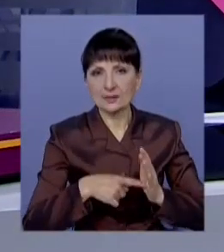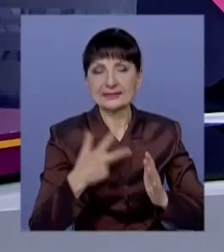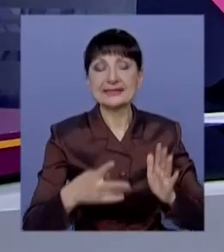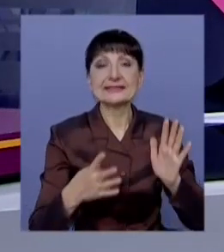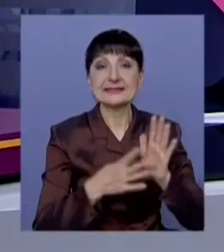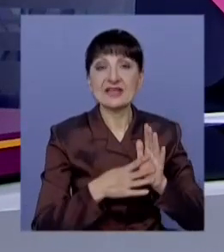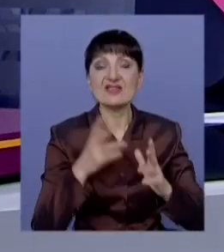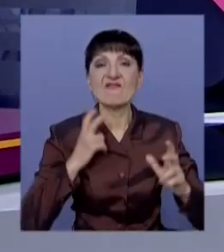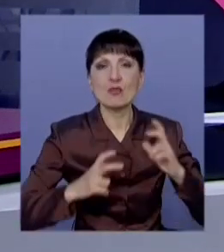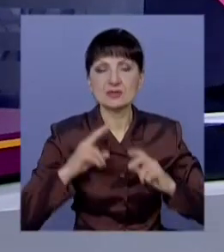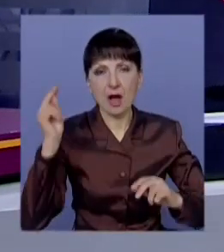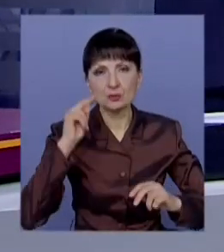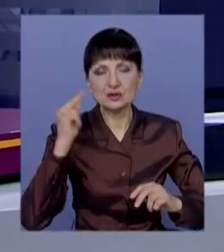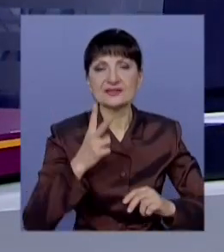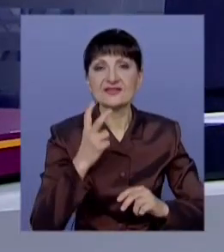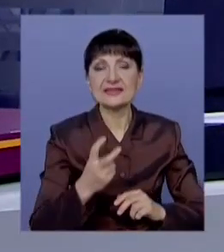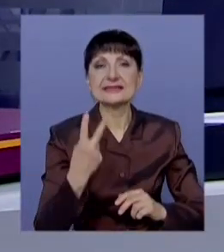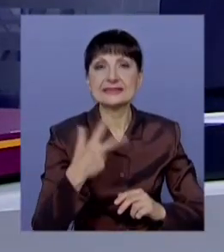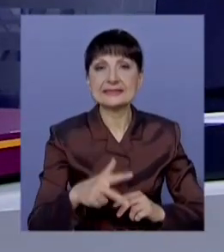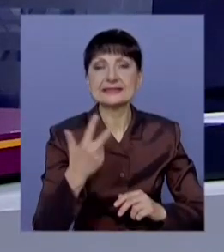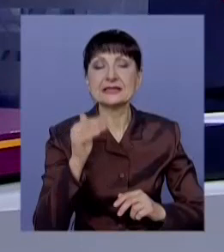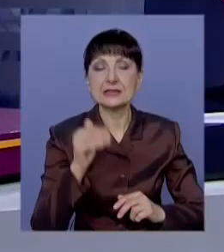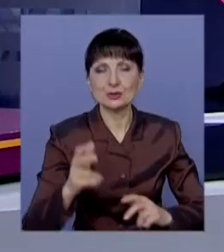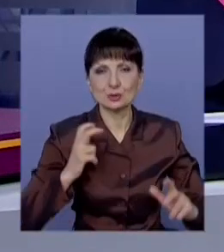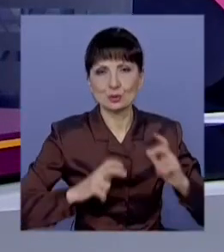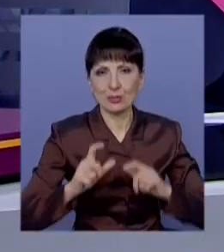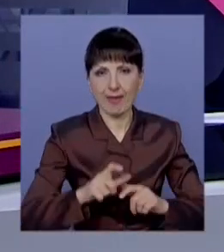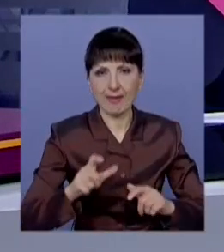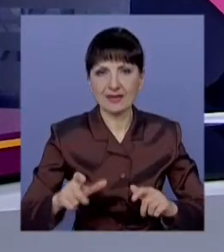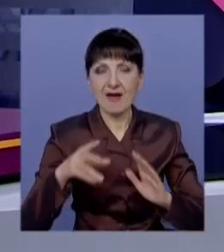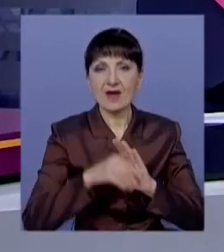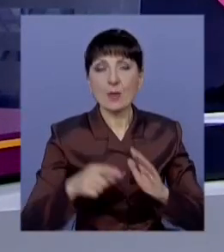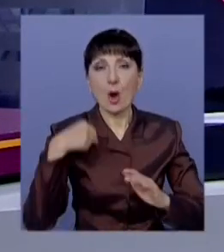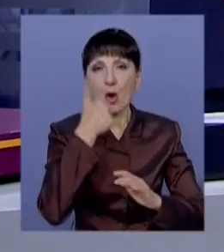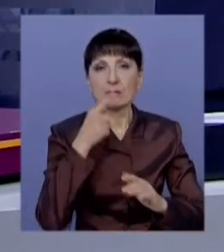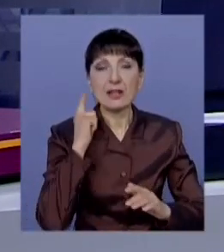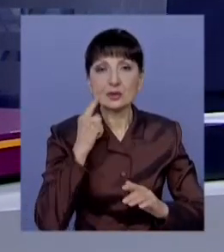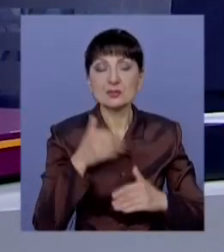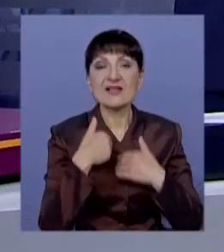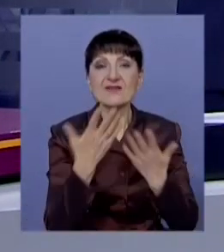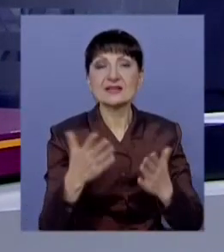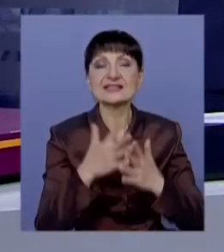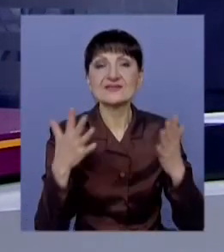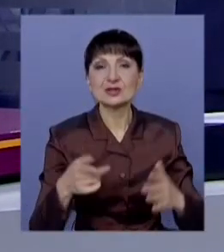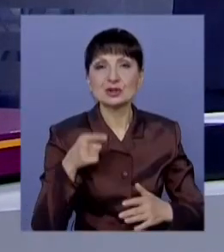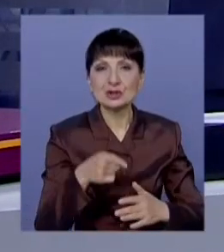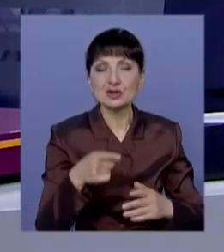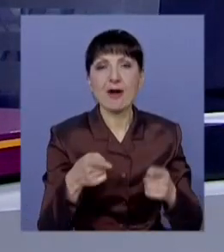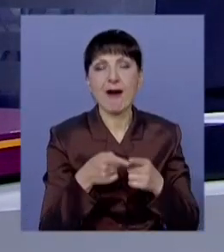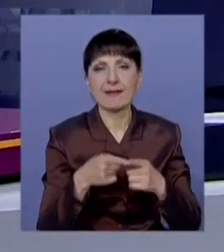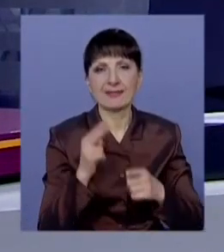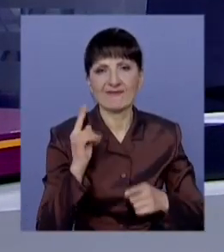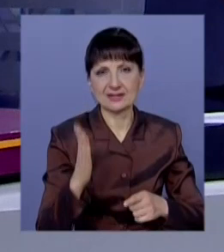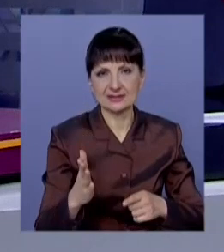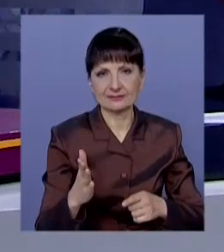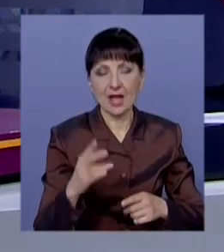39 вузах города обучаются 233 тысячи студентов. В рамках Года молодежи им было выдано свыше 1000 арендных квартир.